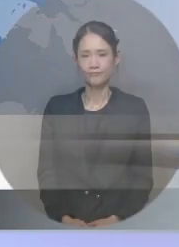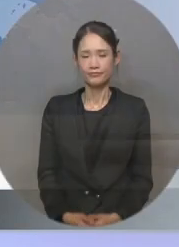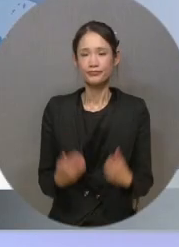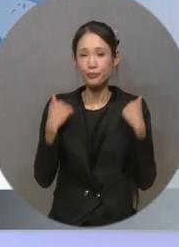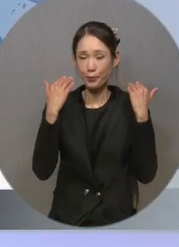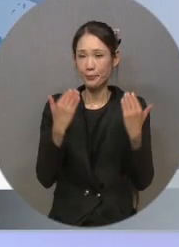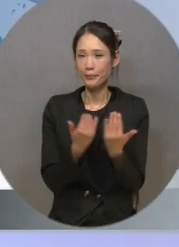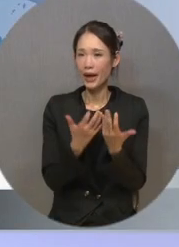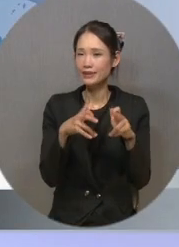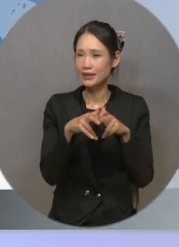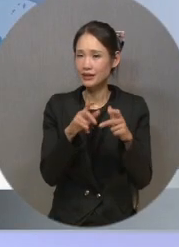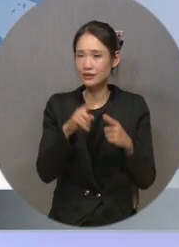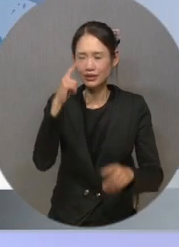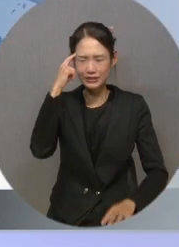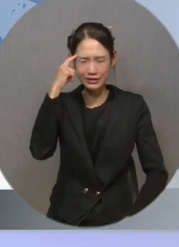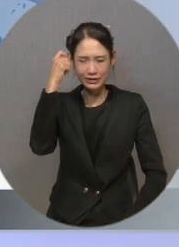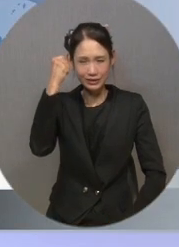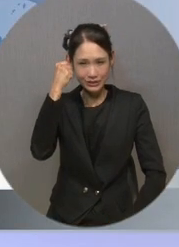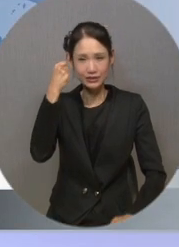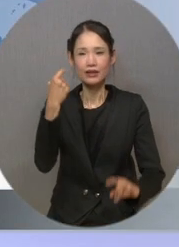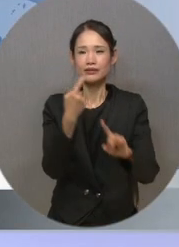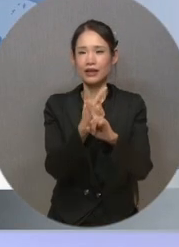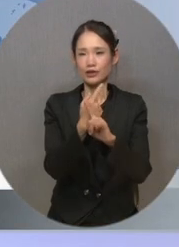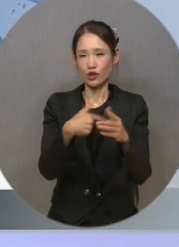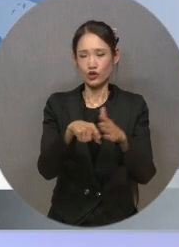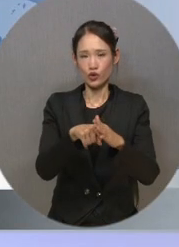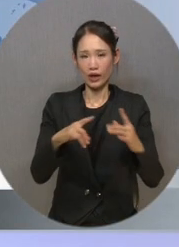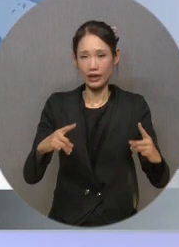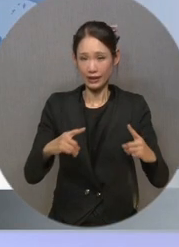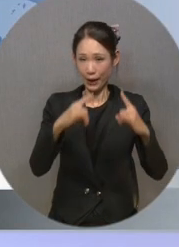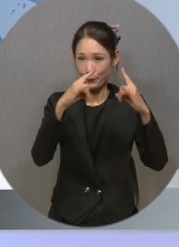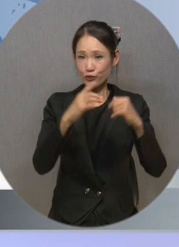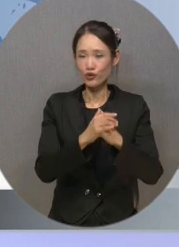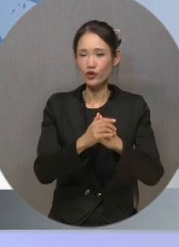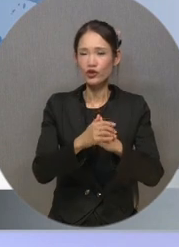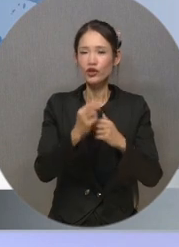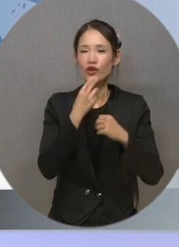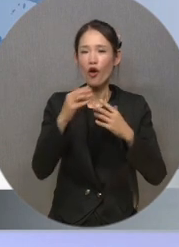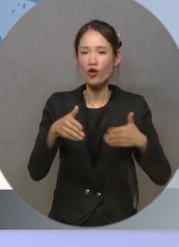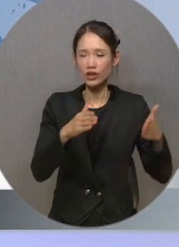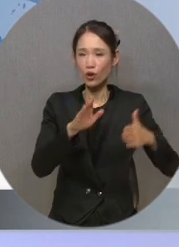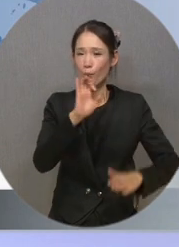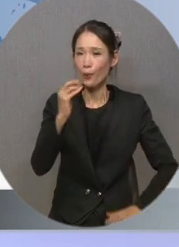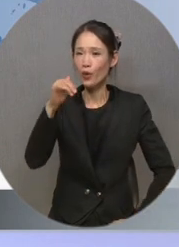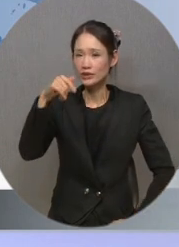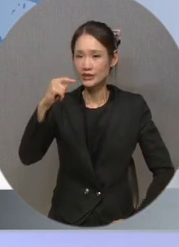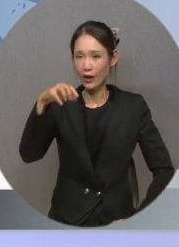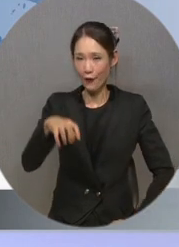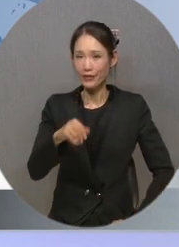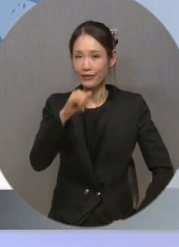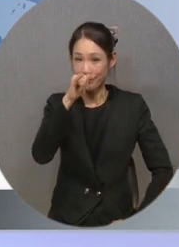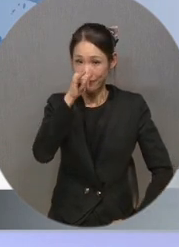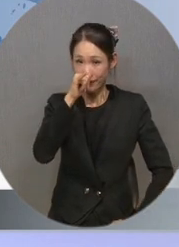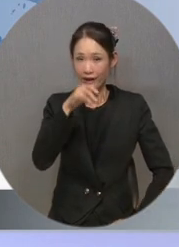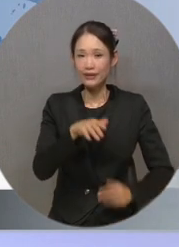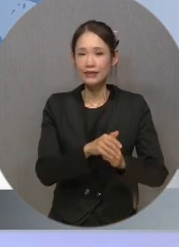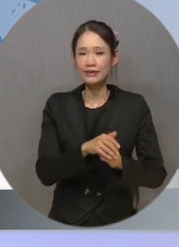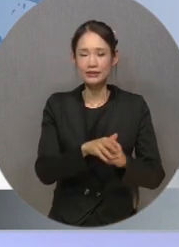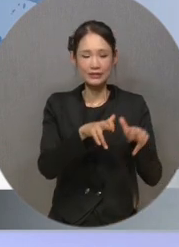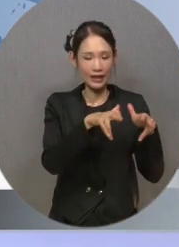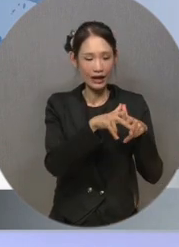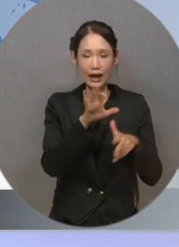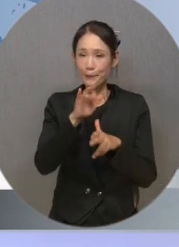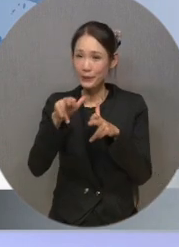발달 장애에 대한 인식 개선을 위한 캠프가 경기도 포천에서 열렸습니다. 장애인과 비장애인이 1대1로